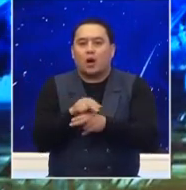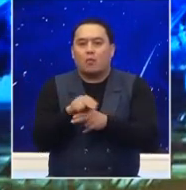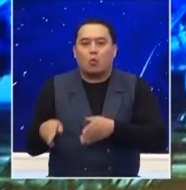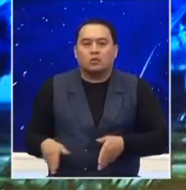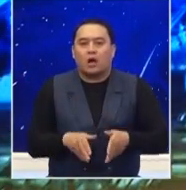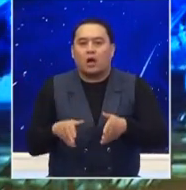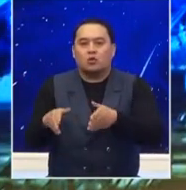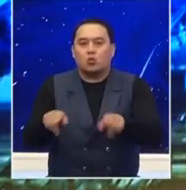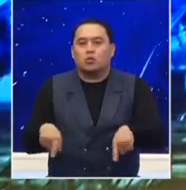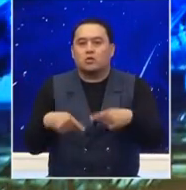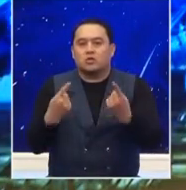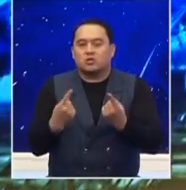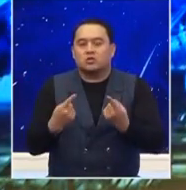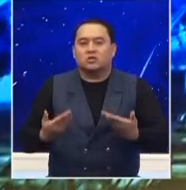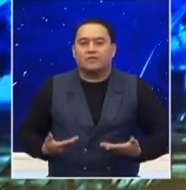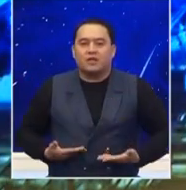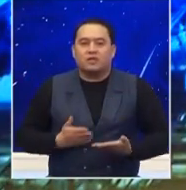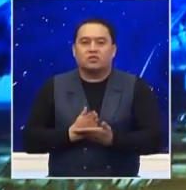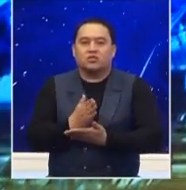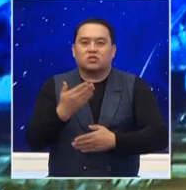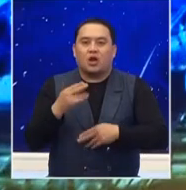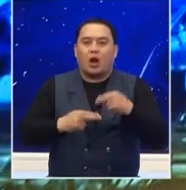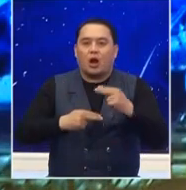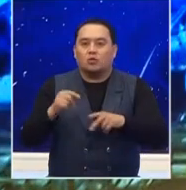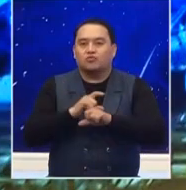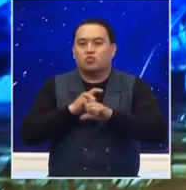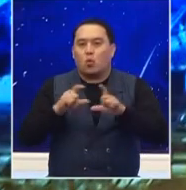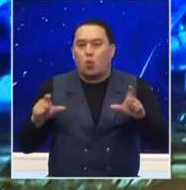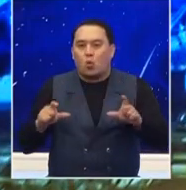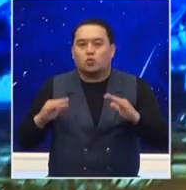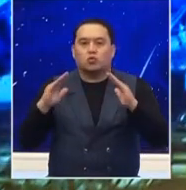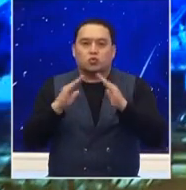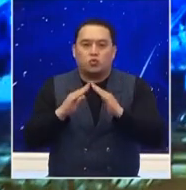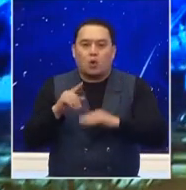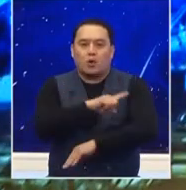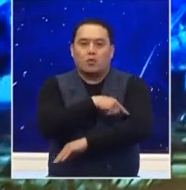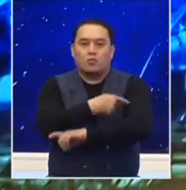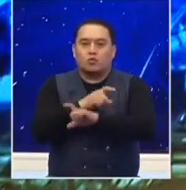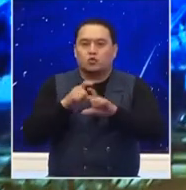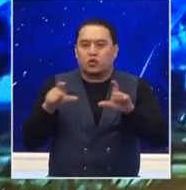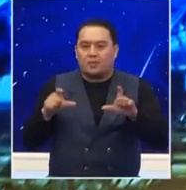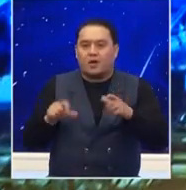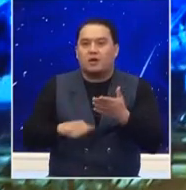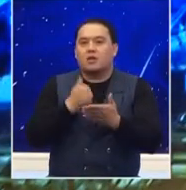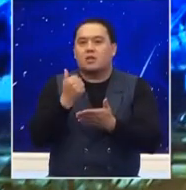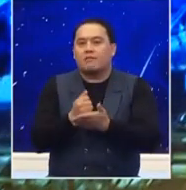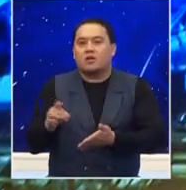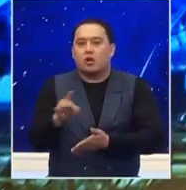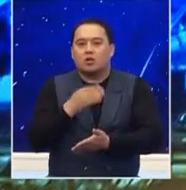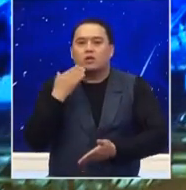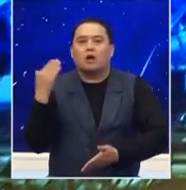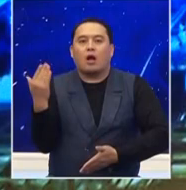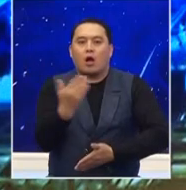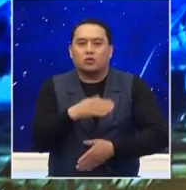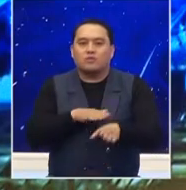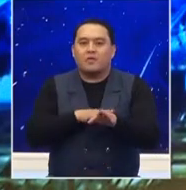ремонт дорог, модернизация сферы ЖКХ, строительство школ, жилья и медучреждений. Также главы районов